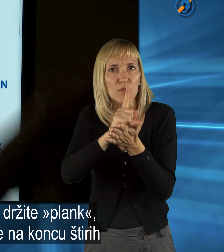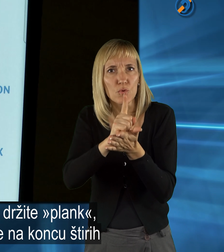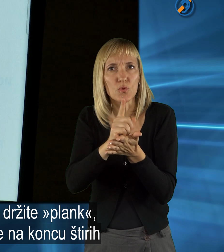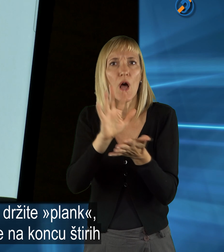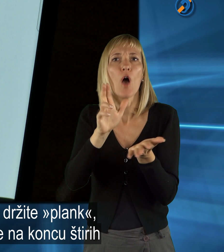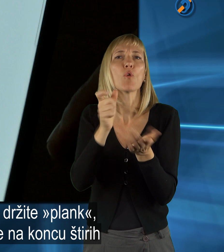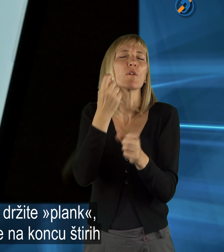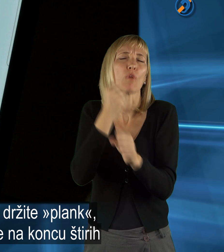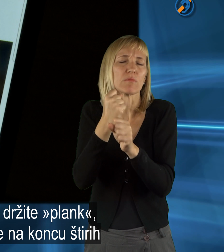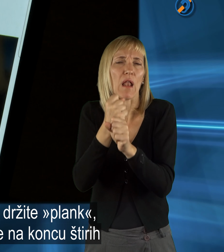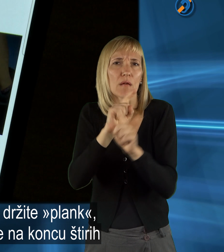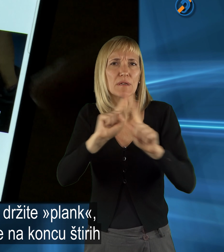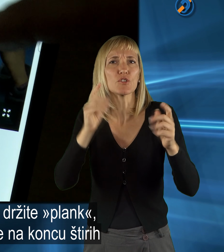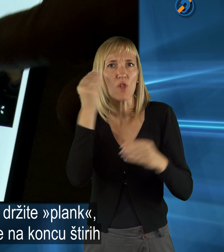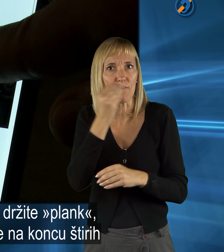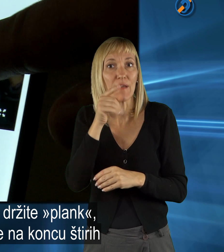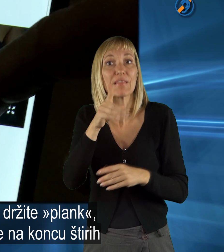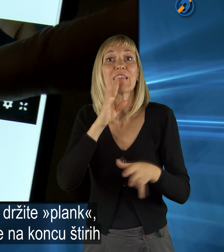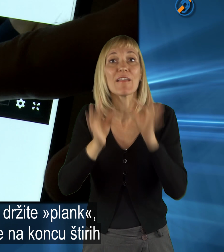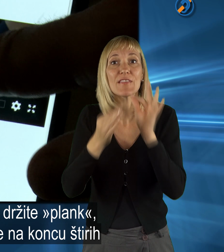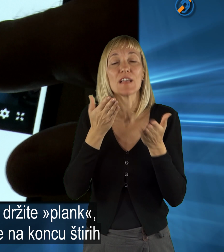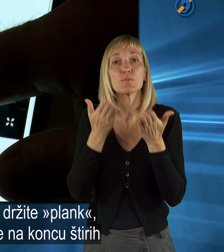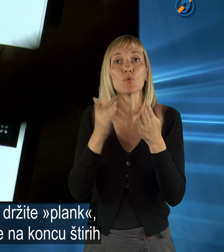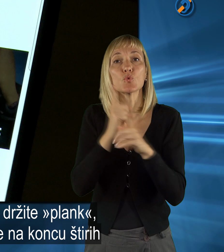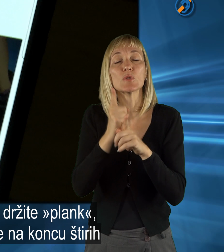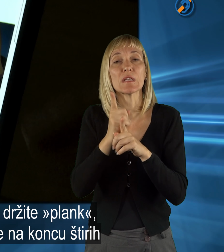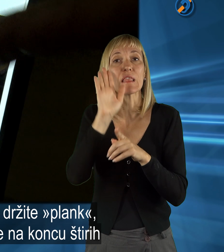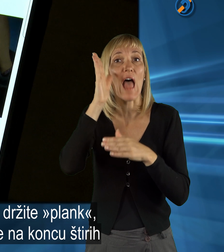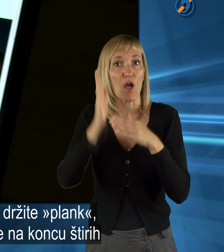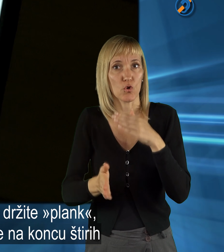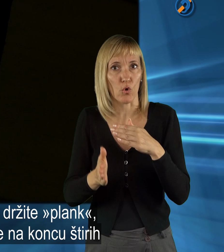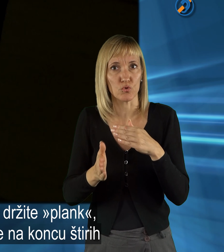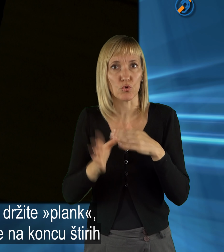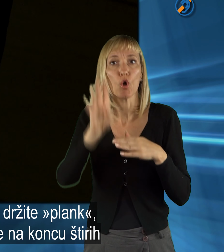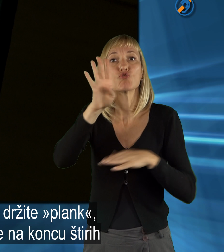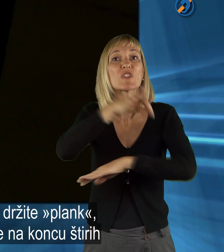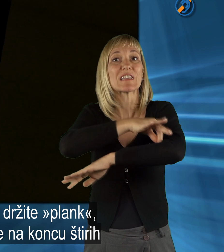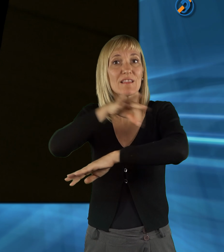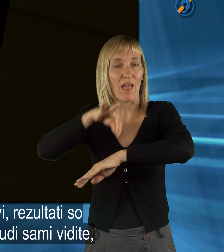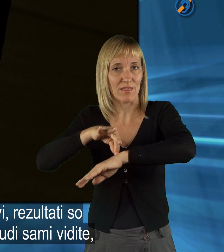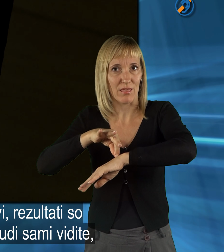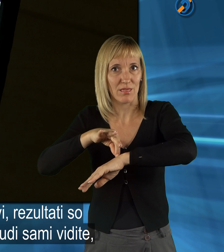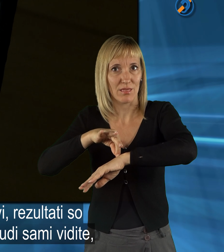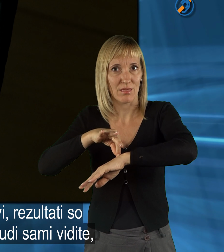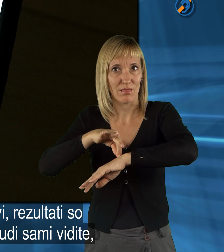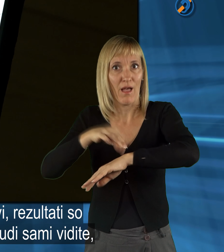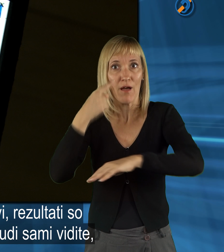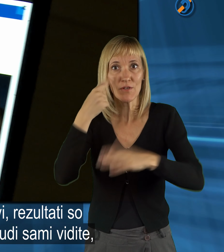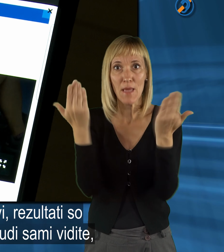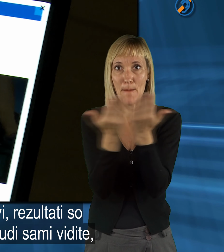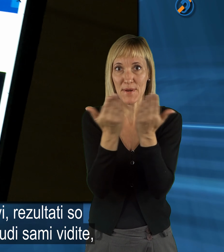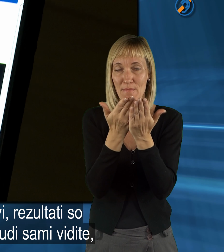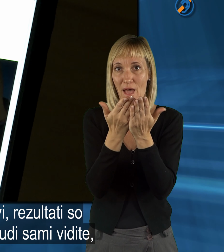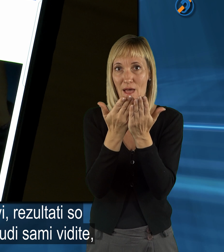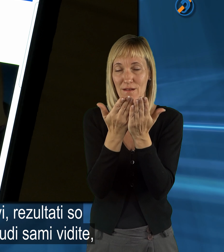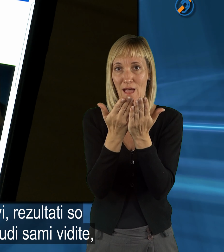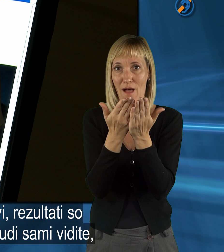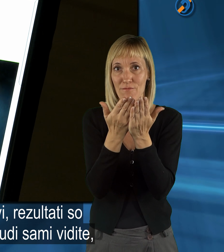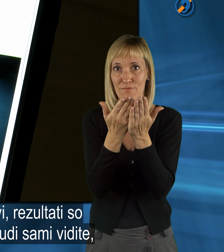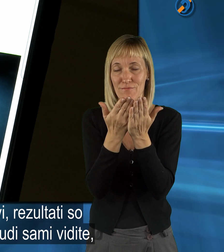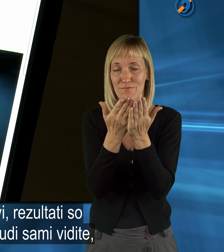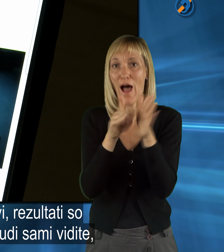koliko časa lahko držite plenk. In v bistvu isti ta test ponovite tudi na koncu šterih tednov, se pravi, so rezultati